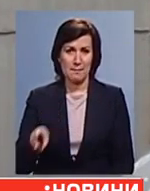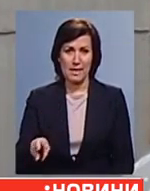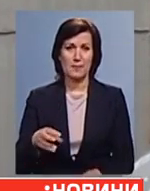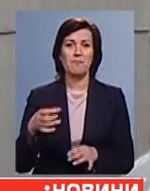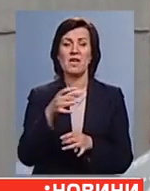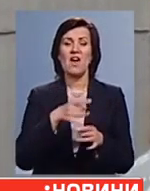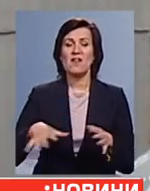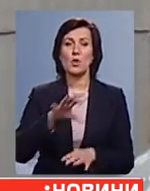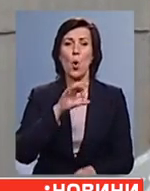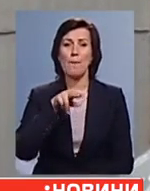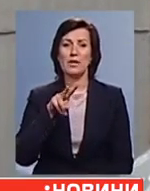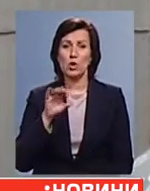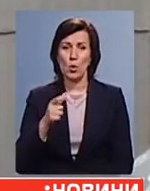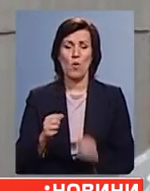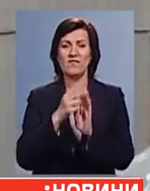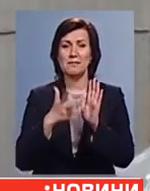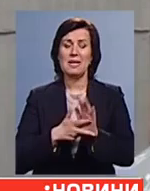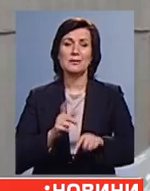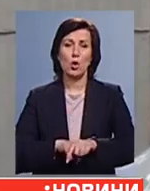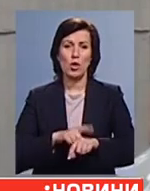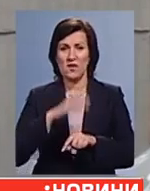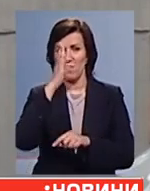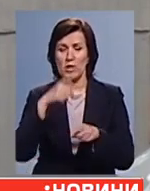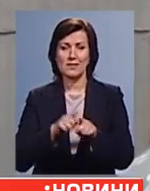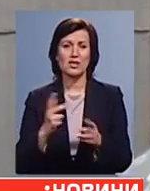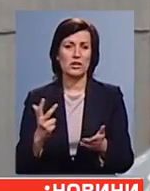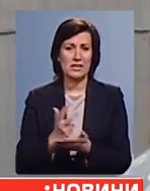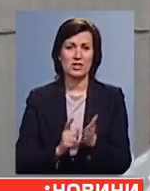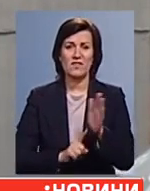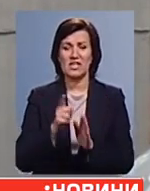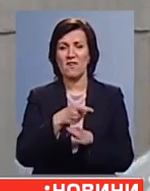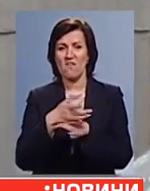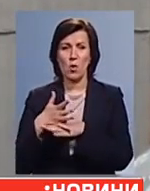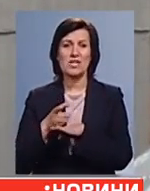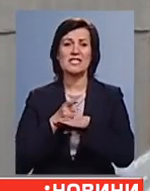Опитного близько 18 години ворог також тричі відкривав вогонь із танків.